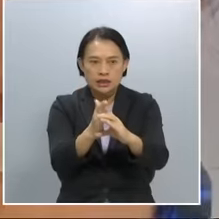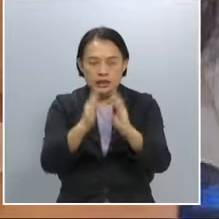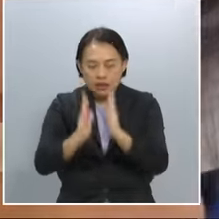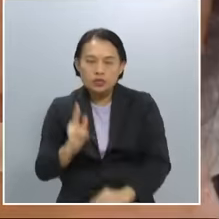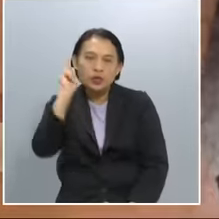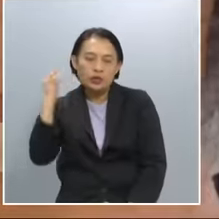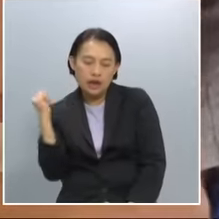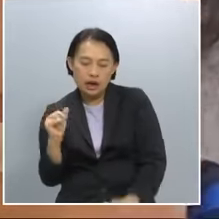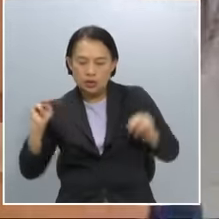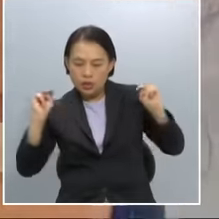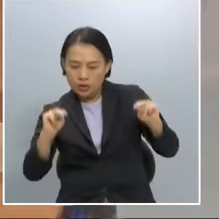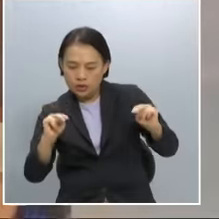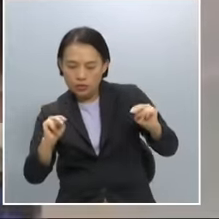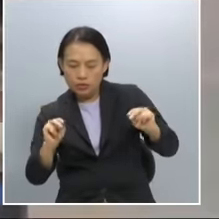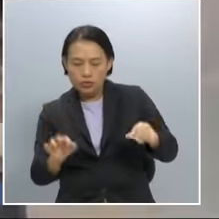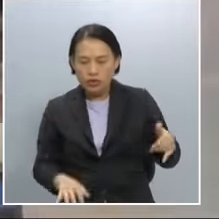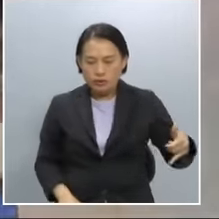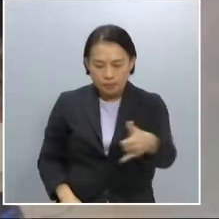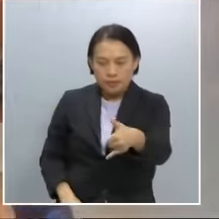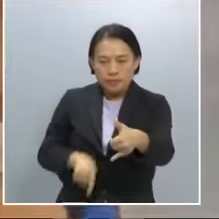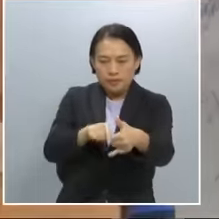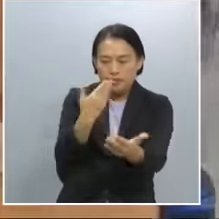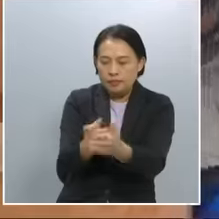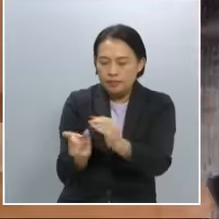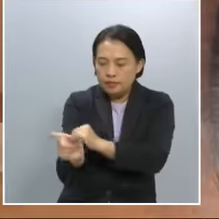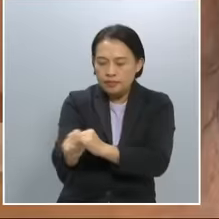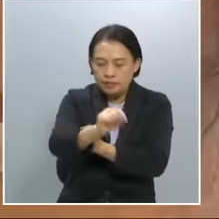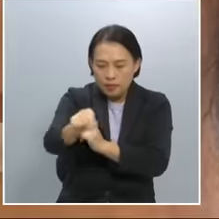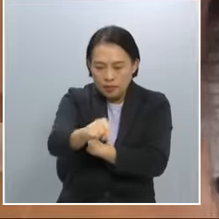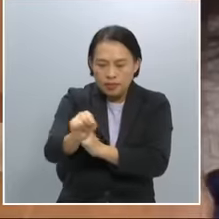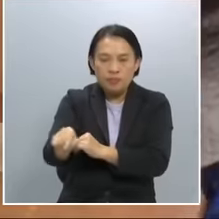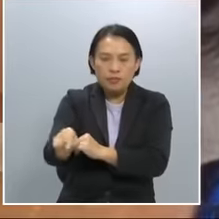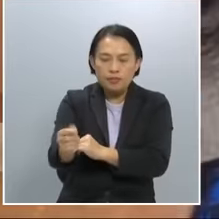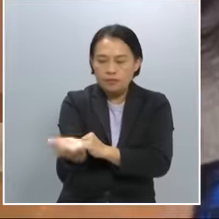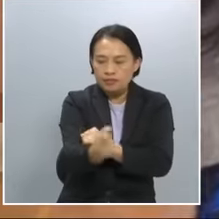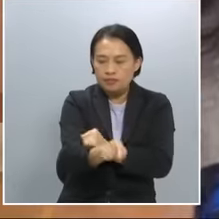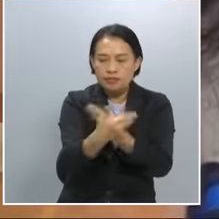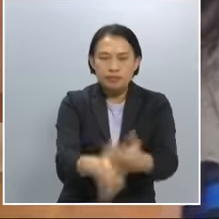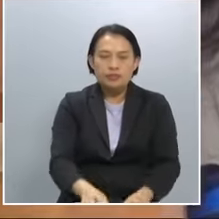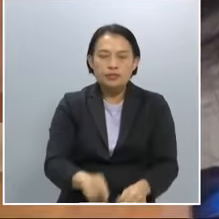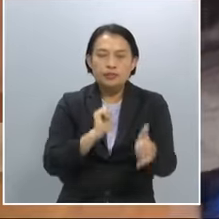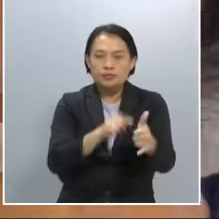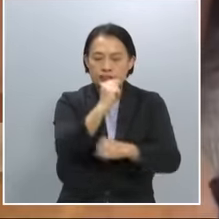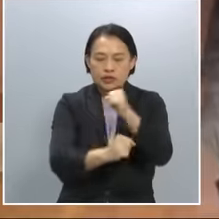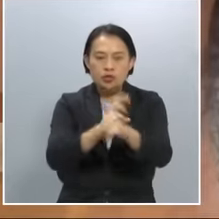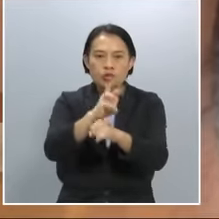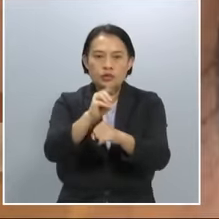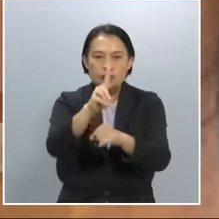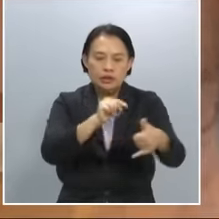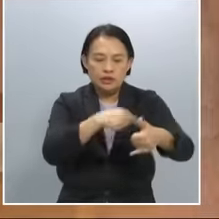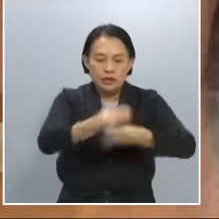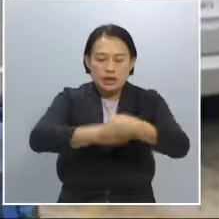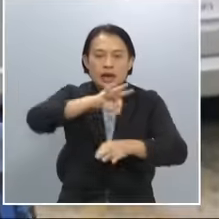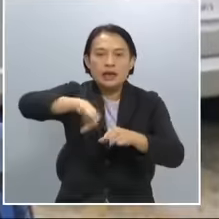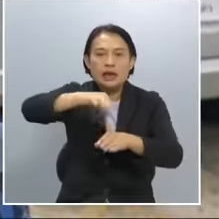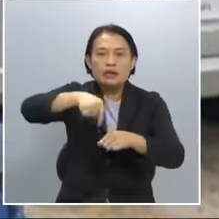อบชาวบ้านก็พากันมากดเงินทั้งนี้ทั้งนั้นคุณป้านาอายุ61ปีขายกาแฟมากดเงินห